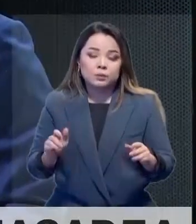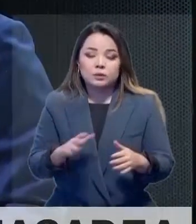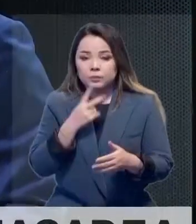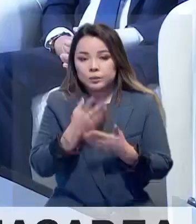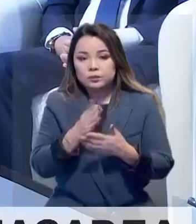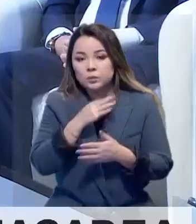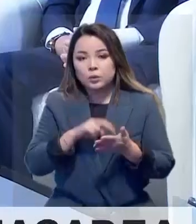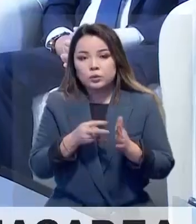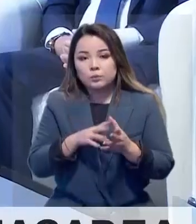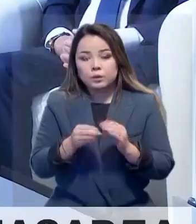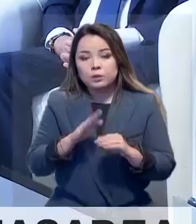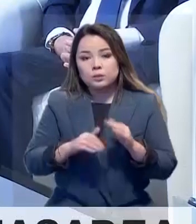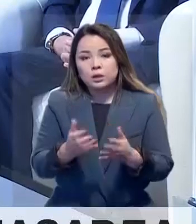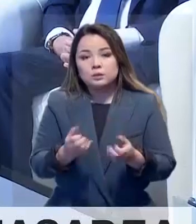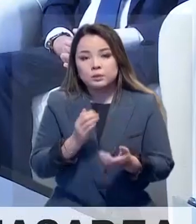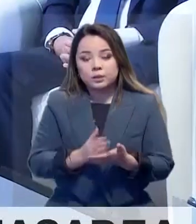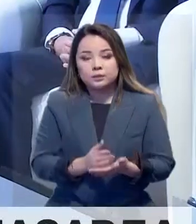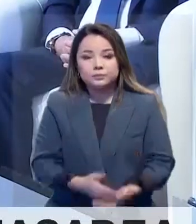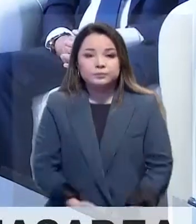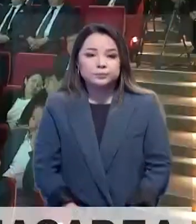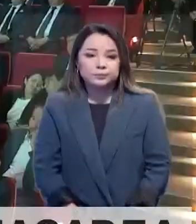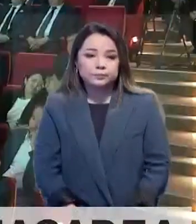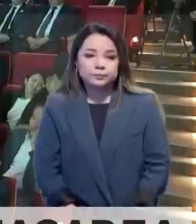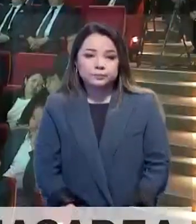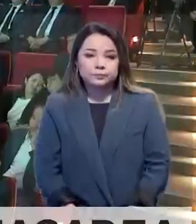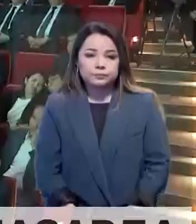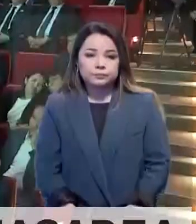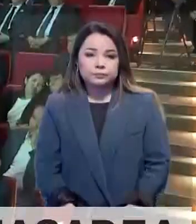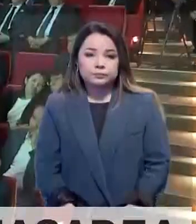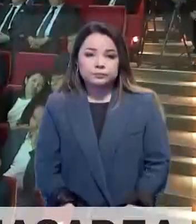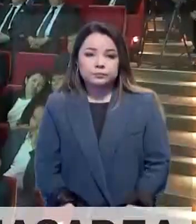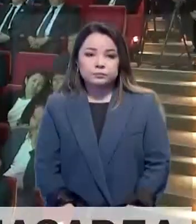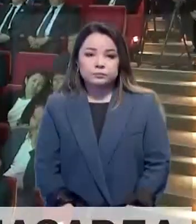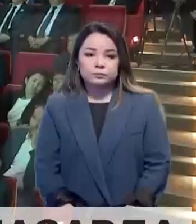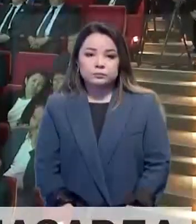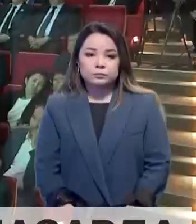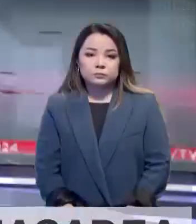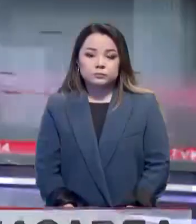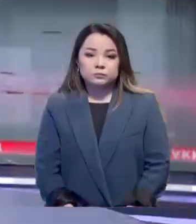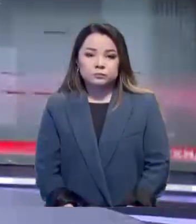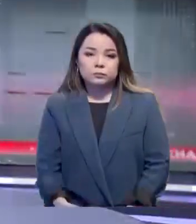көптеген кешенді жоба қолға алынған. Жандос Жұмабек, Қуаныш Әбубов, хабар 24, Түркістан облысы.